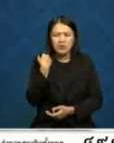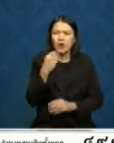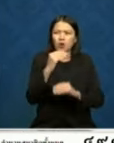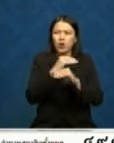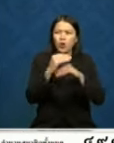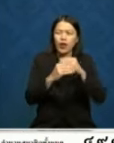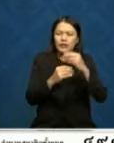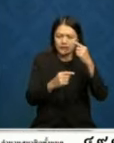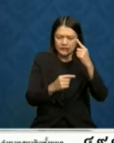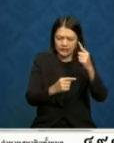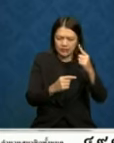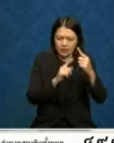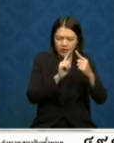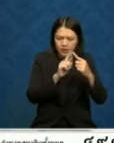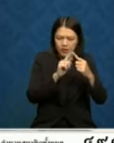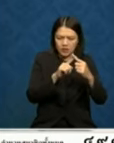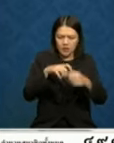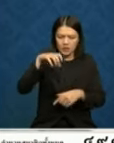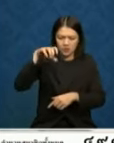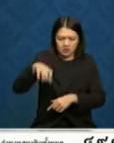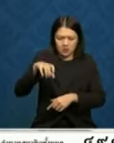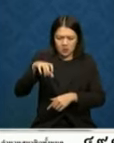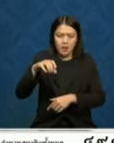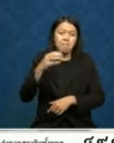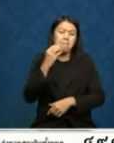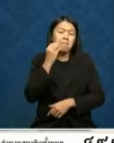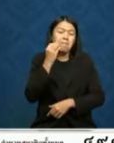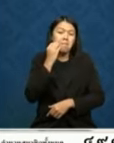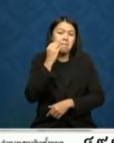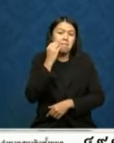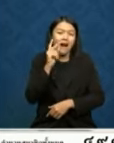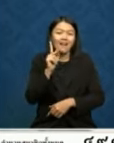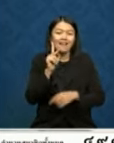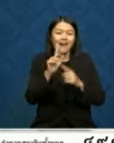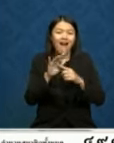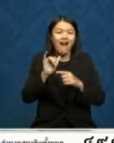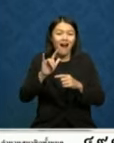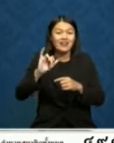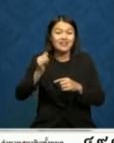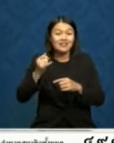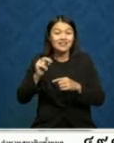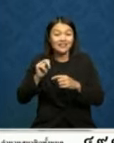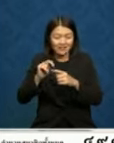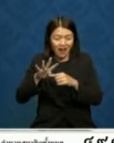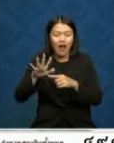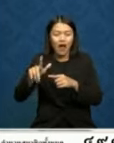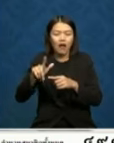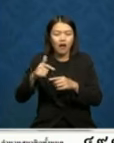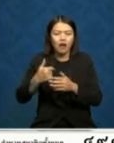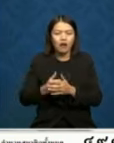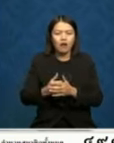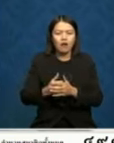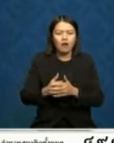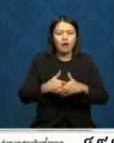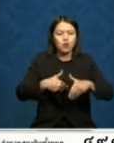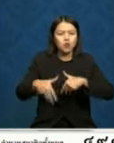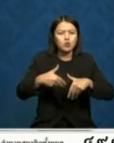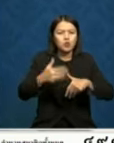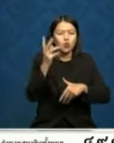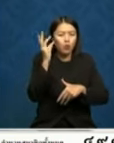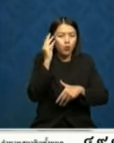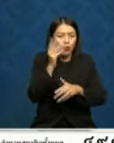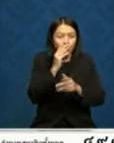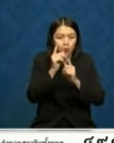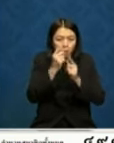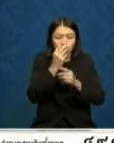การนะก็คือโครงการสถานพินิจที่เรียกว่าบ้านกาญจนาภิเษกผมเชื่อว่าเพื่อนสมาชิก500คนพี่น้องประชาชนที่ติดตามการ